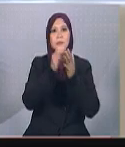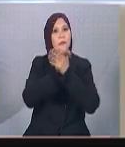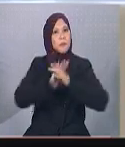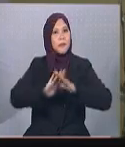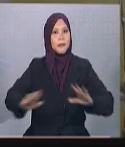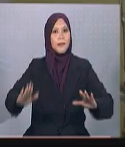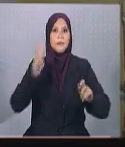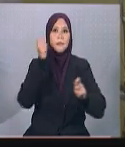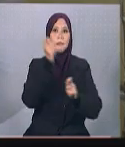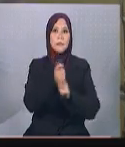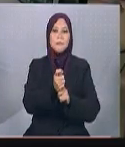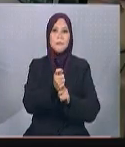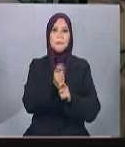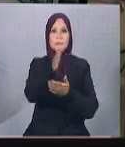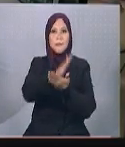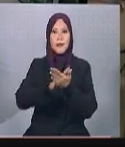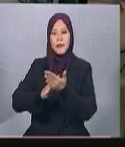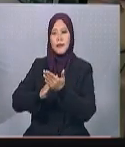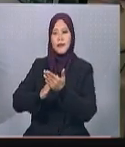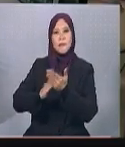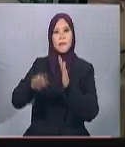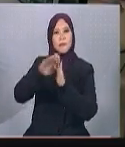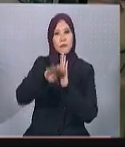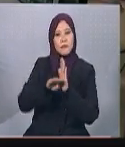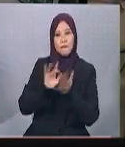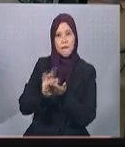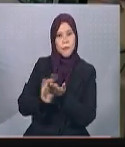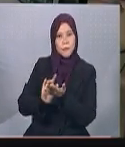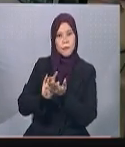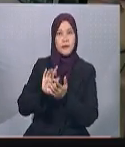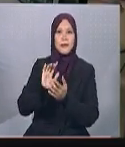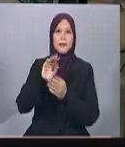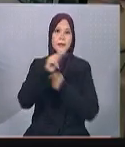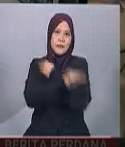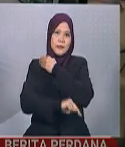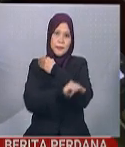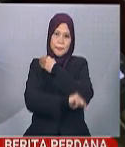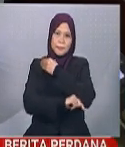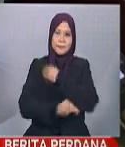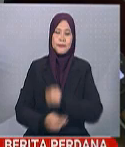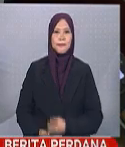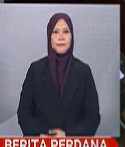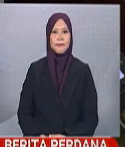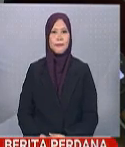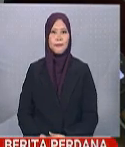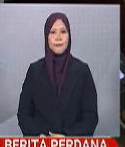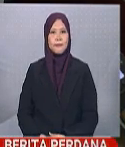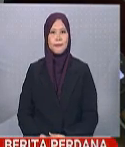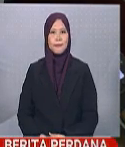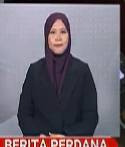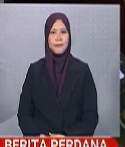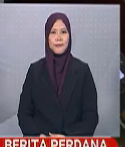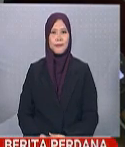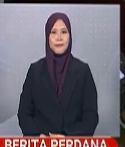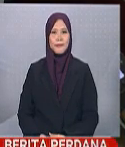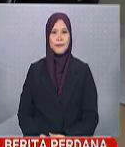keselamatannya ditetapkan bahagian regulatory famous singer WHO